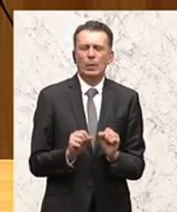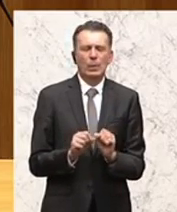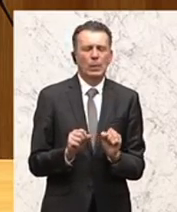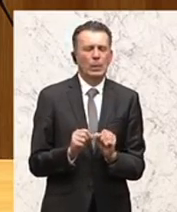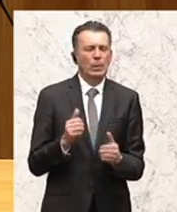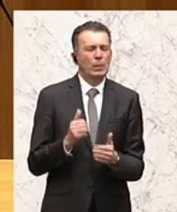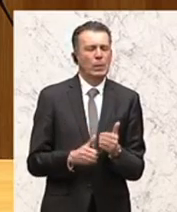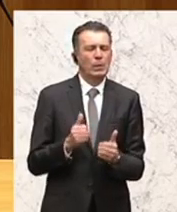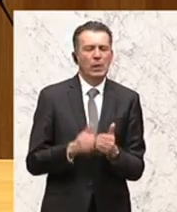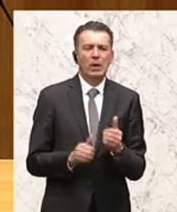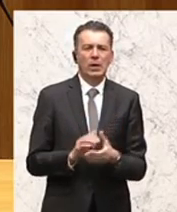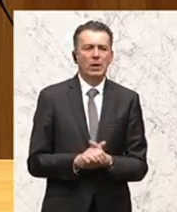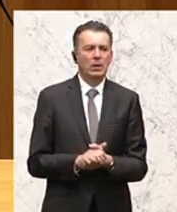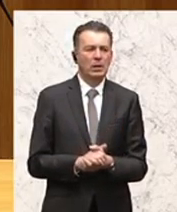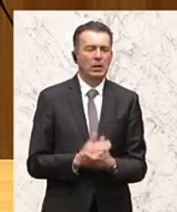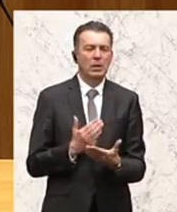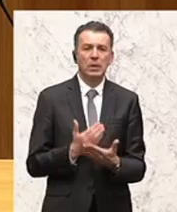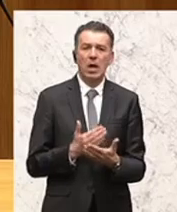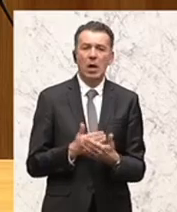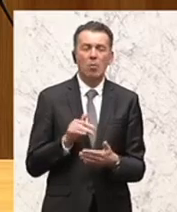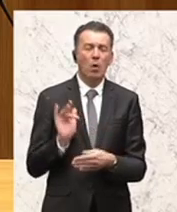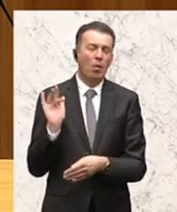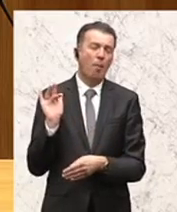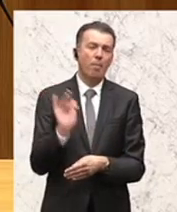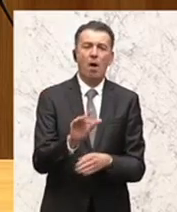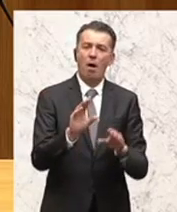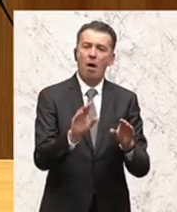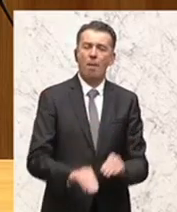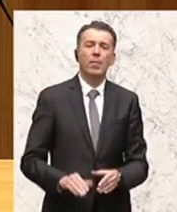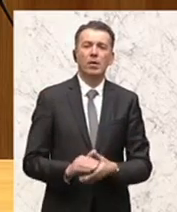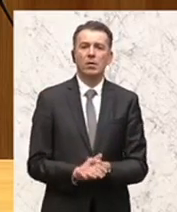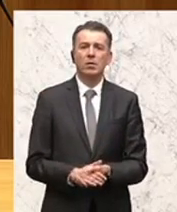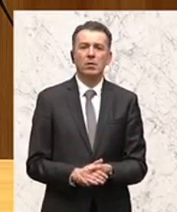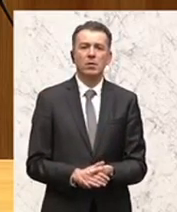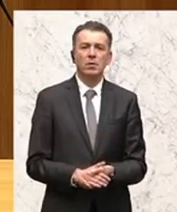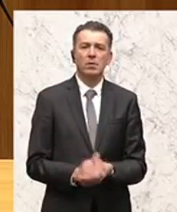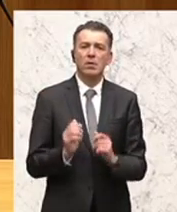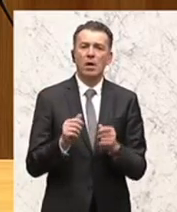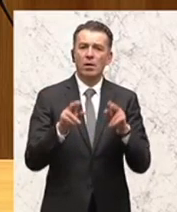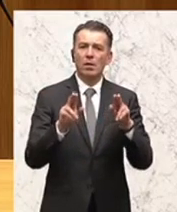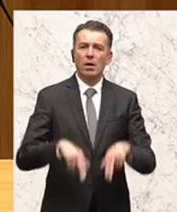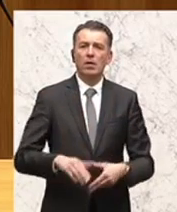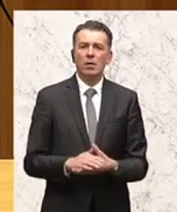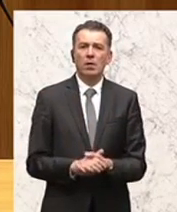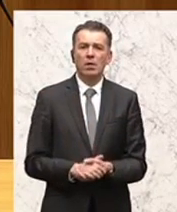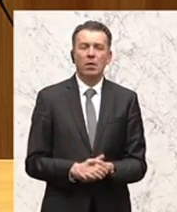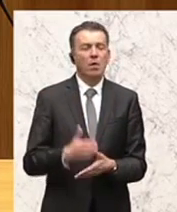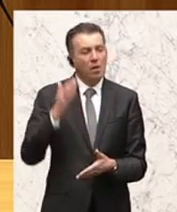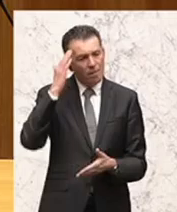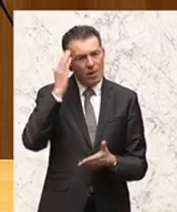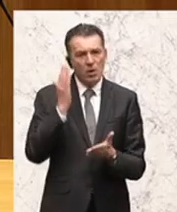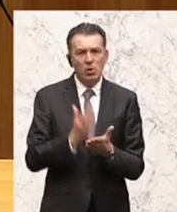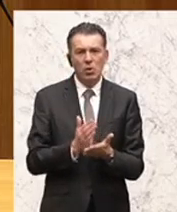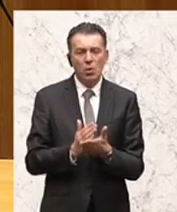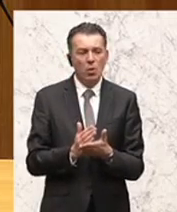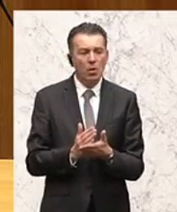Kriegsführung, und deswegen muss hier absolut dagegen vorgegangen werden. Auch dieser Antrag hat seine Berechtigung. Ich weiß jetzt natürlich schon, dass es